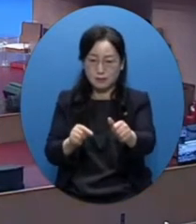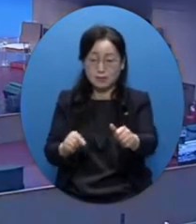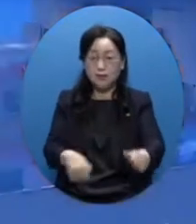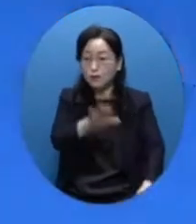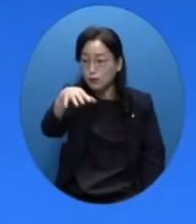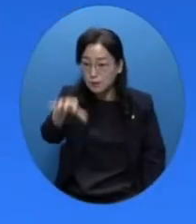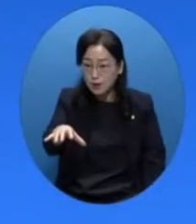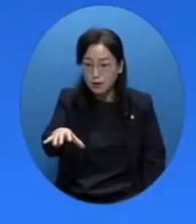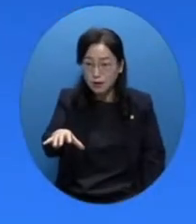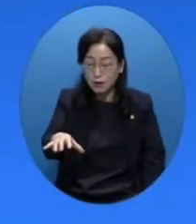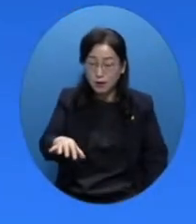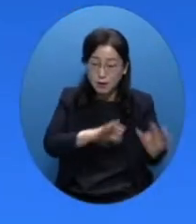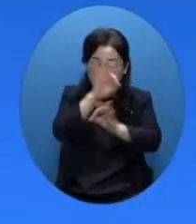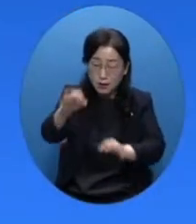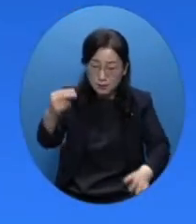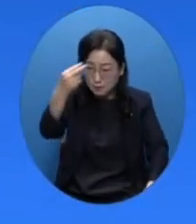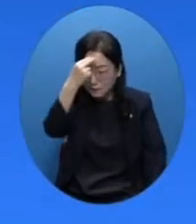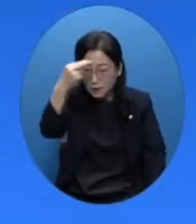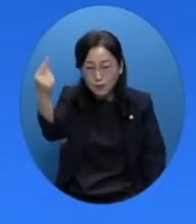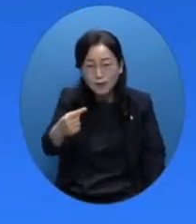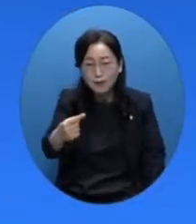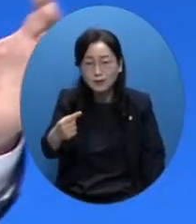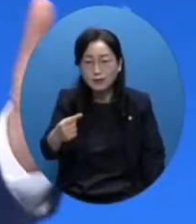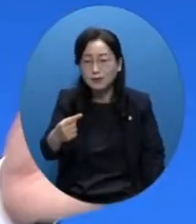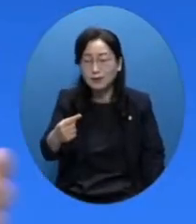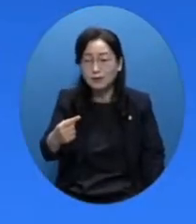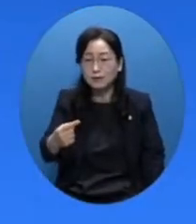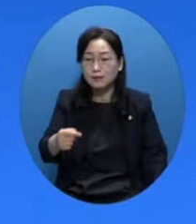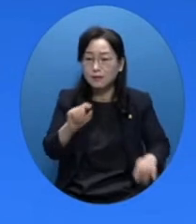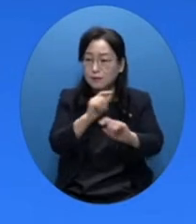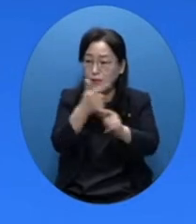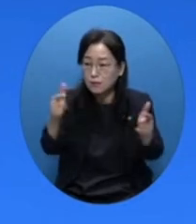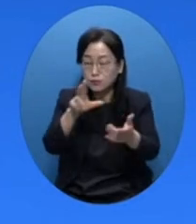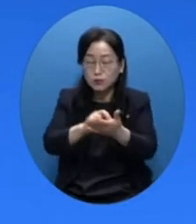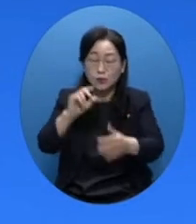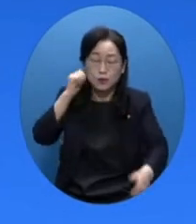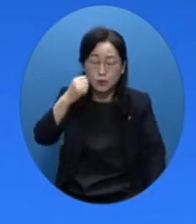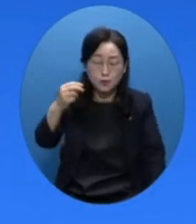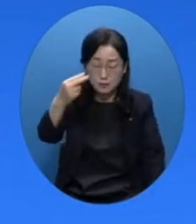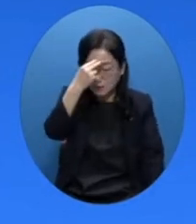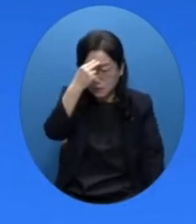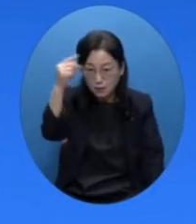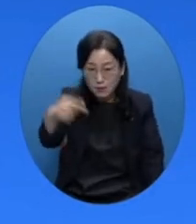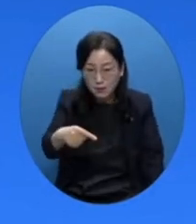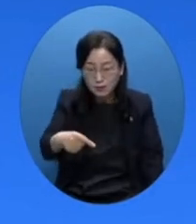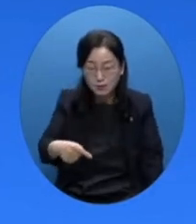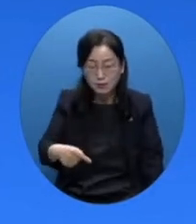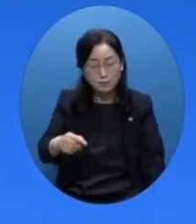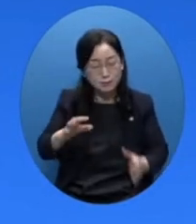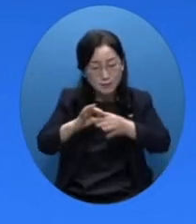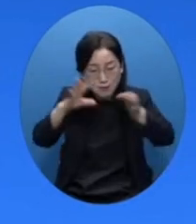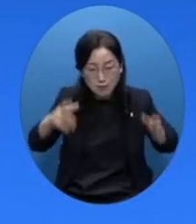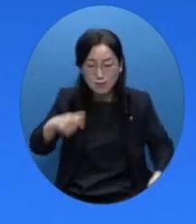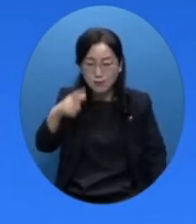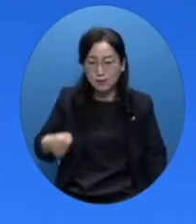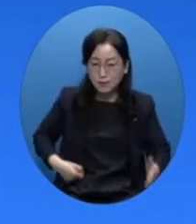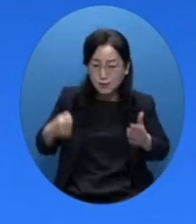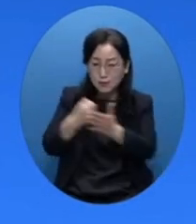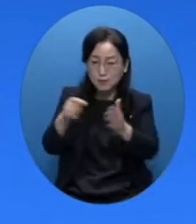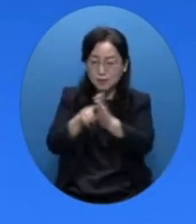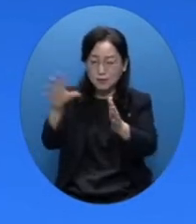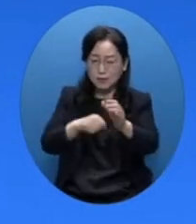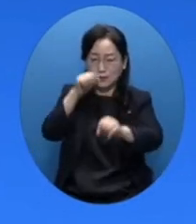앞에 경제는 얼음을 보는 닥쳐도 여러 가지 문제 얼음에 다가와 더 강하고 담대한 눈을 갖고 전진 또 전진